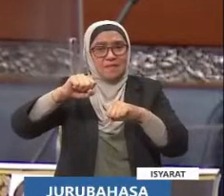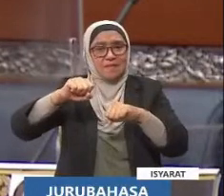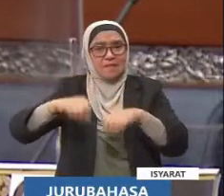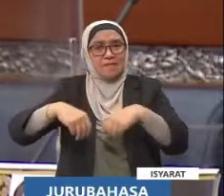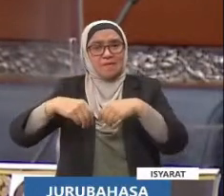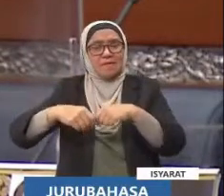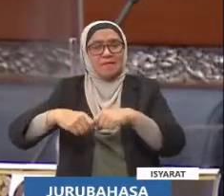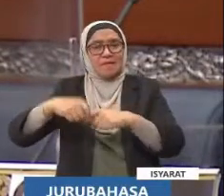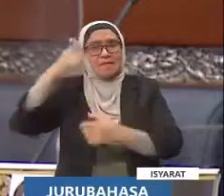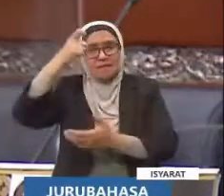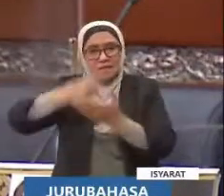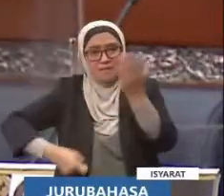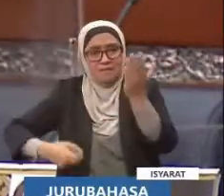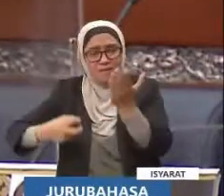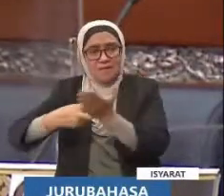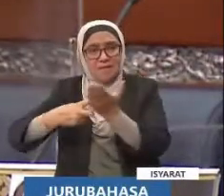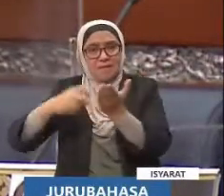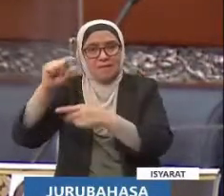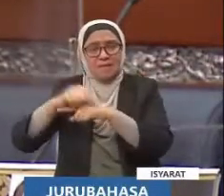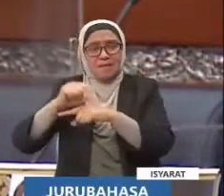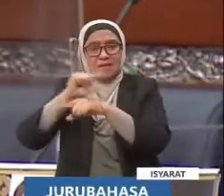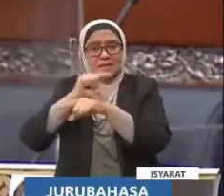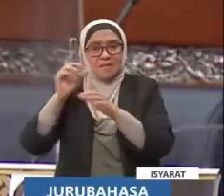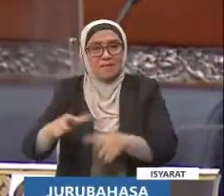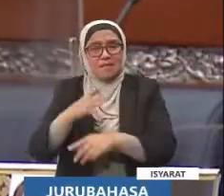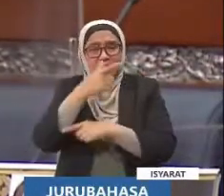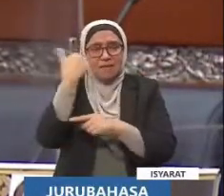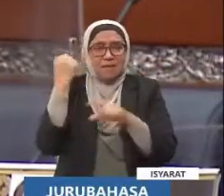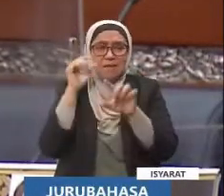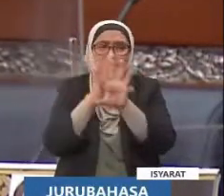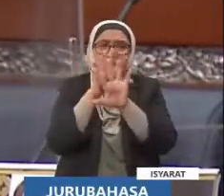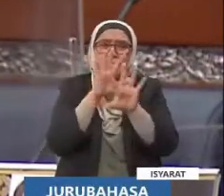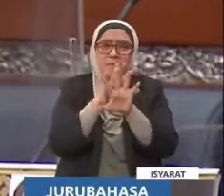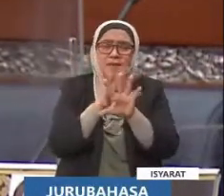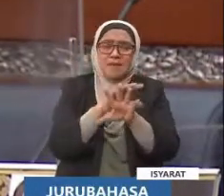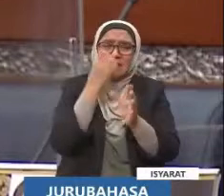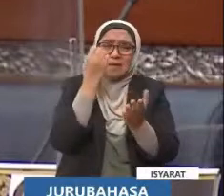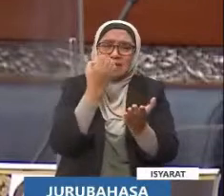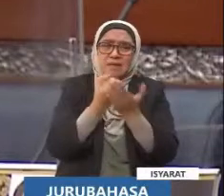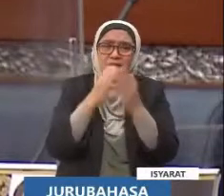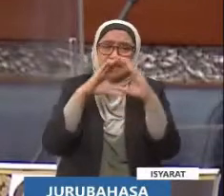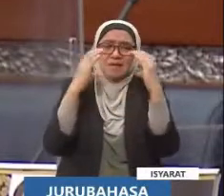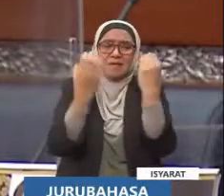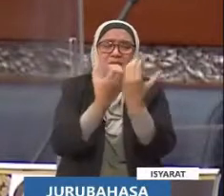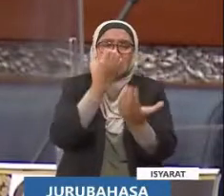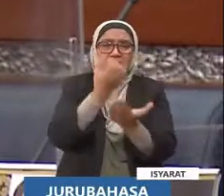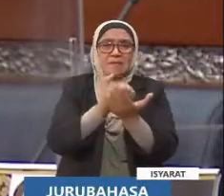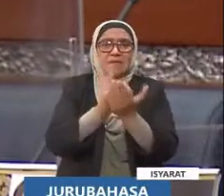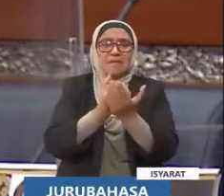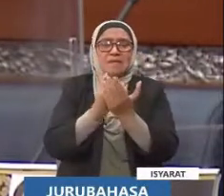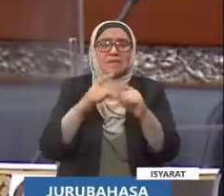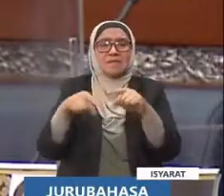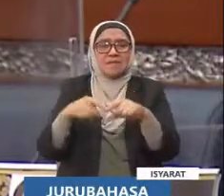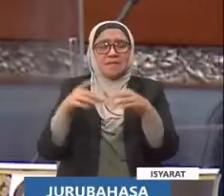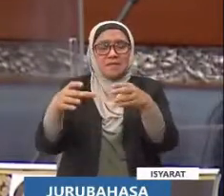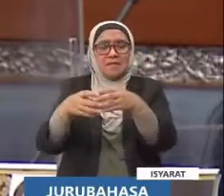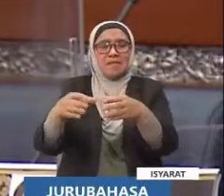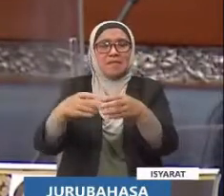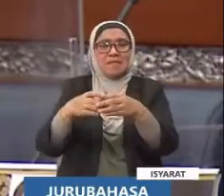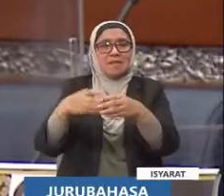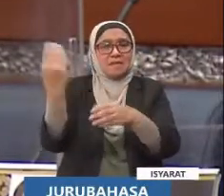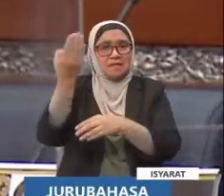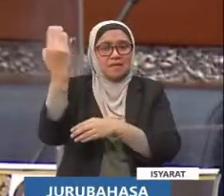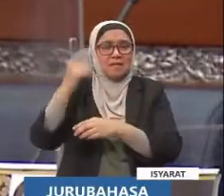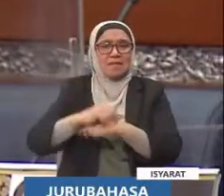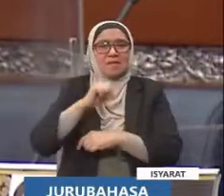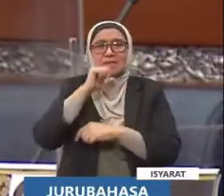penumpang penuh Hai karena kebanyakannya penumpang penumpang kelas ekonomi ini adalah orang yang orang biasa yang tidak berkemampuan